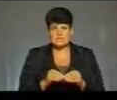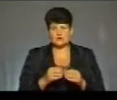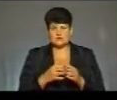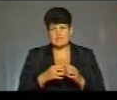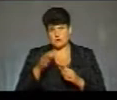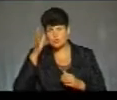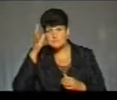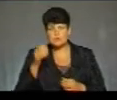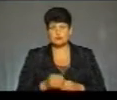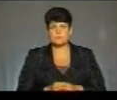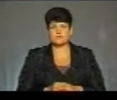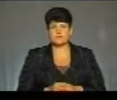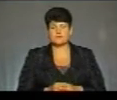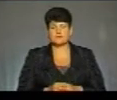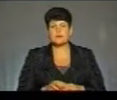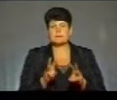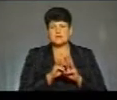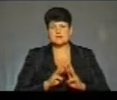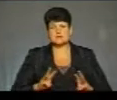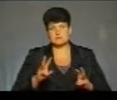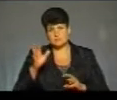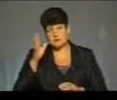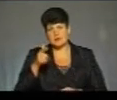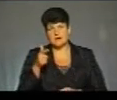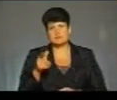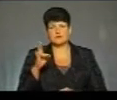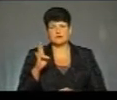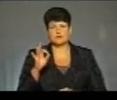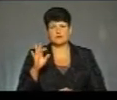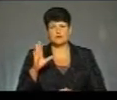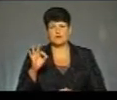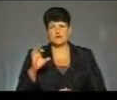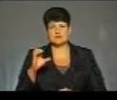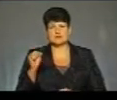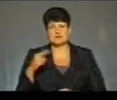освіту. Міністерка освіти і науки України Ганна Новосад.